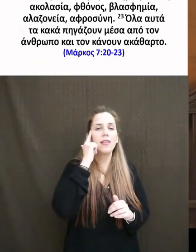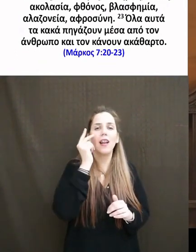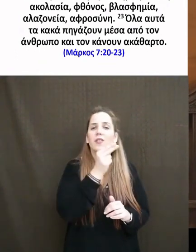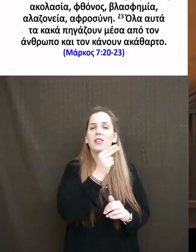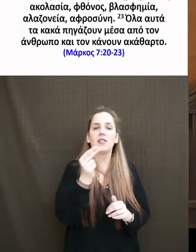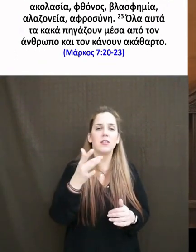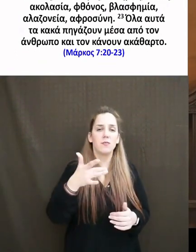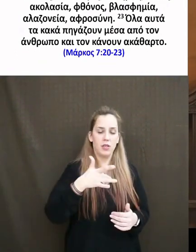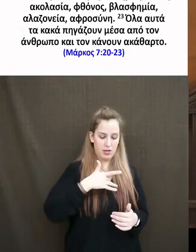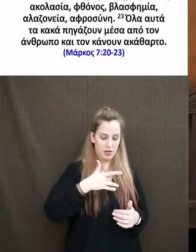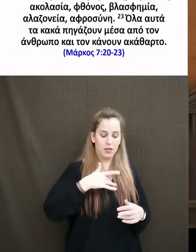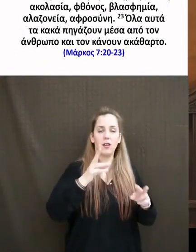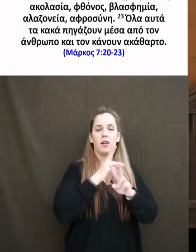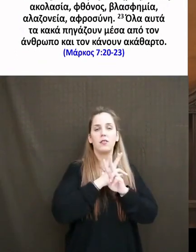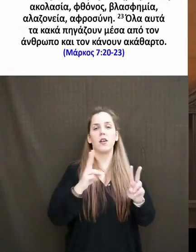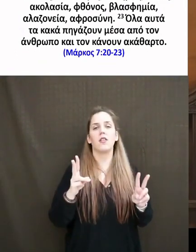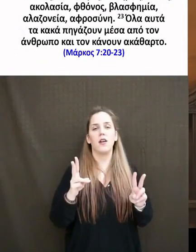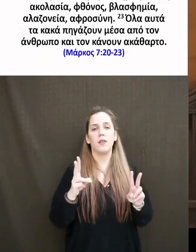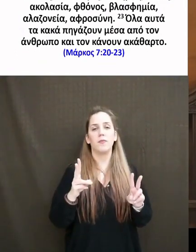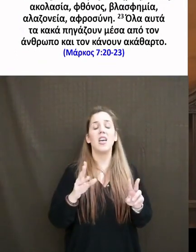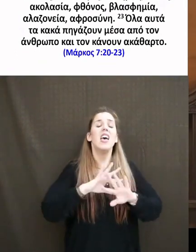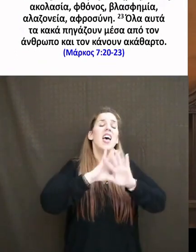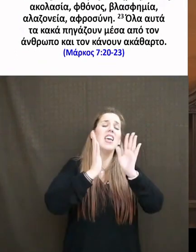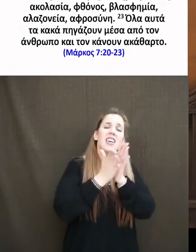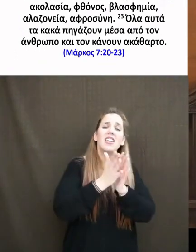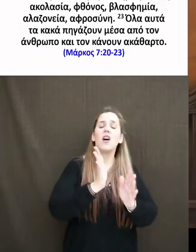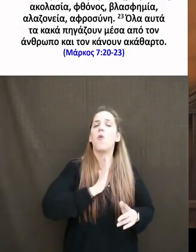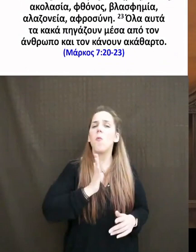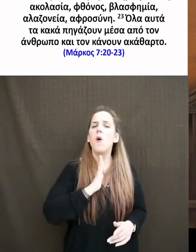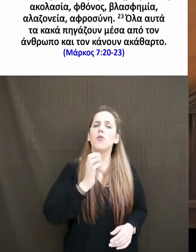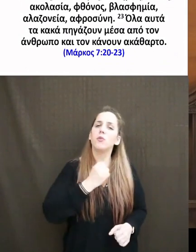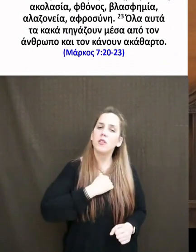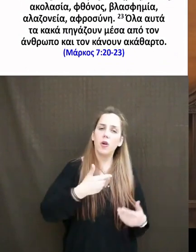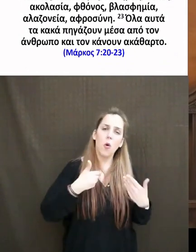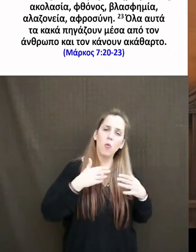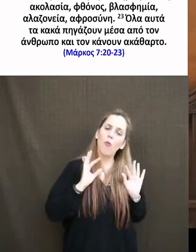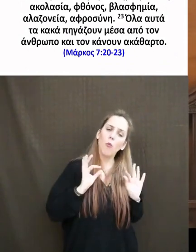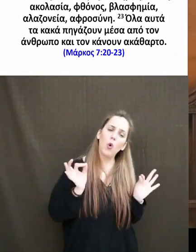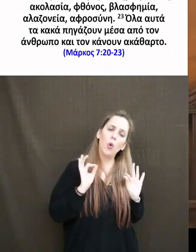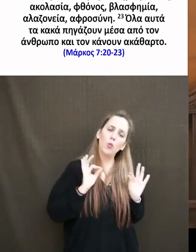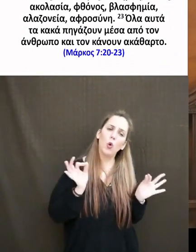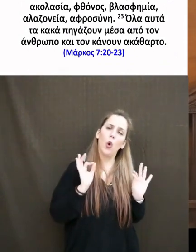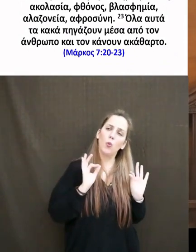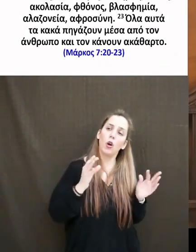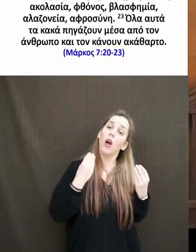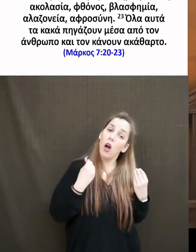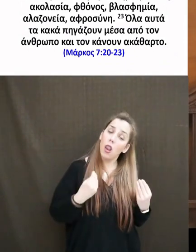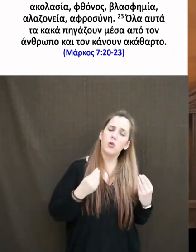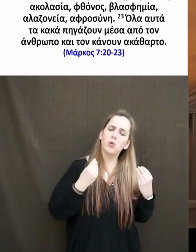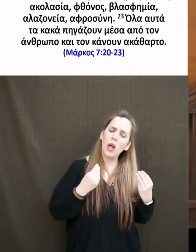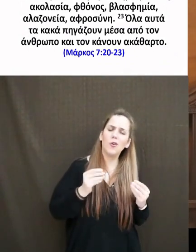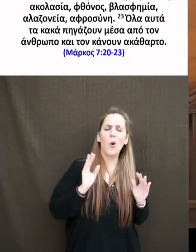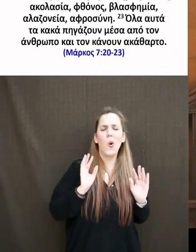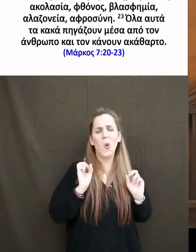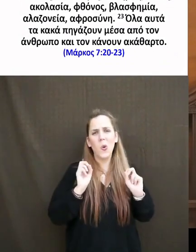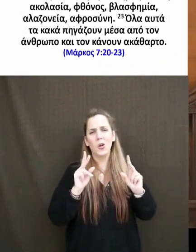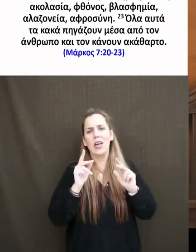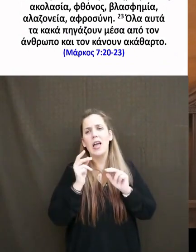αλλά χρειάζεται λίγη βοήθεια. Ενώ η εικόνα του Χριστού είναι τελείως διαφορετική. Αυτό που περιγράφει ο